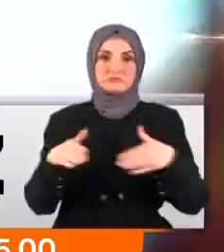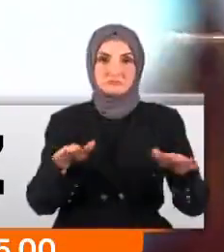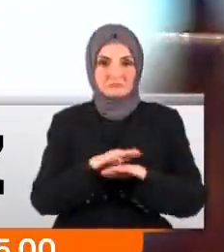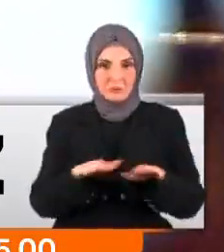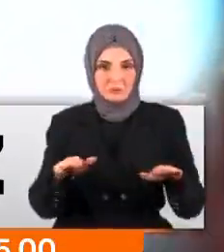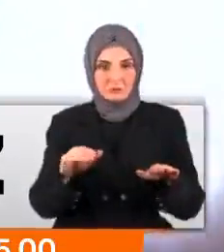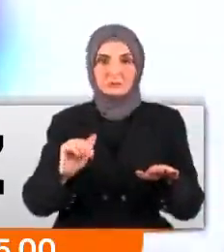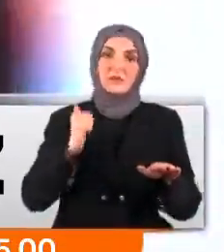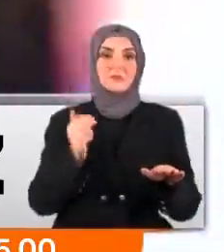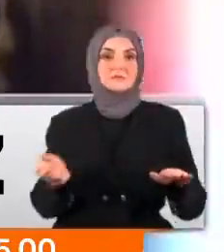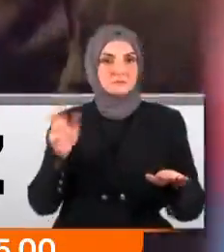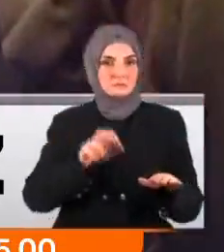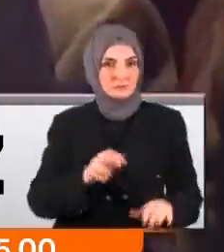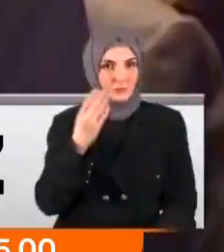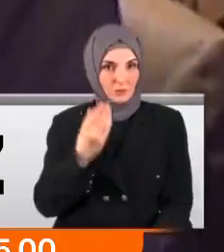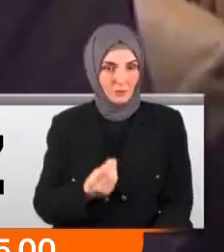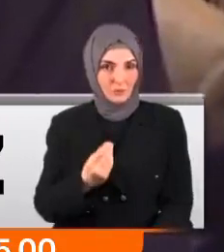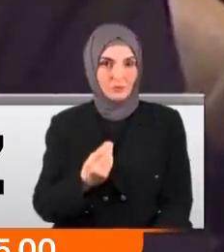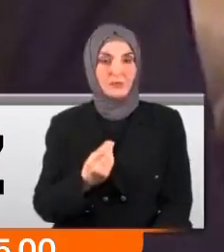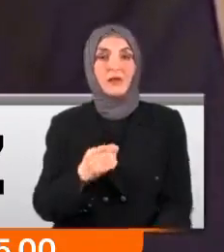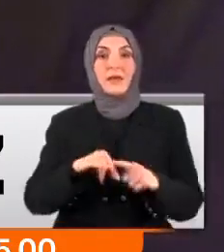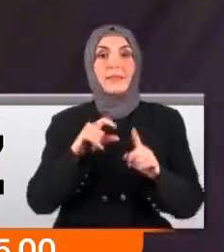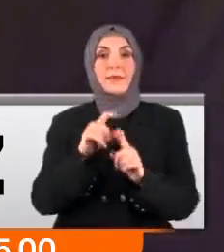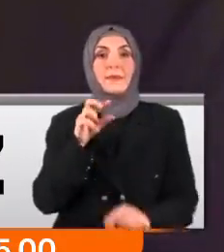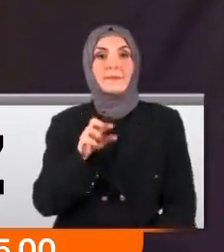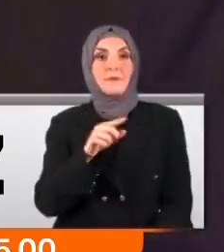HDP'nin koalisyonun 7. ortağı olması ile ilgili